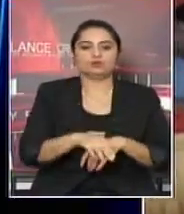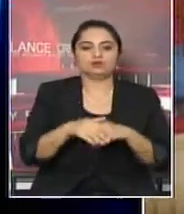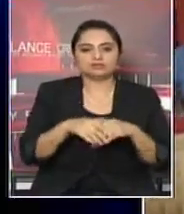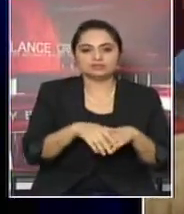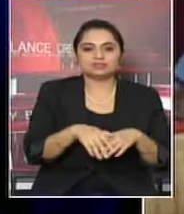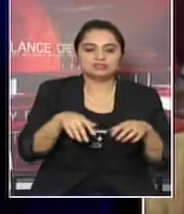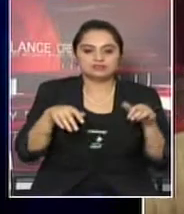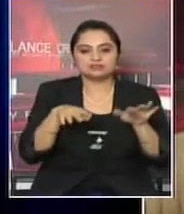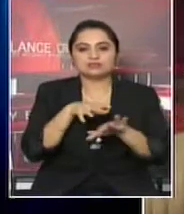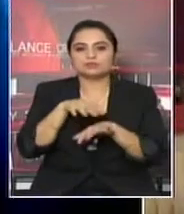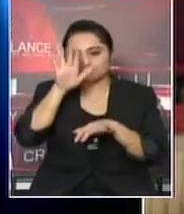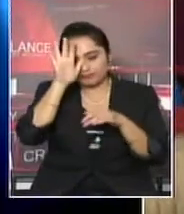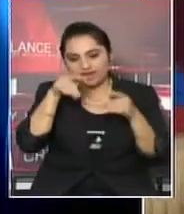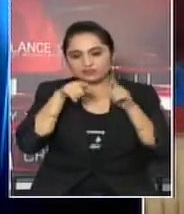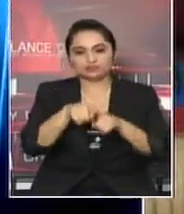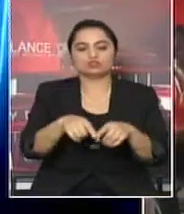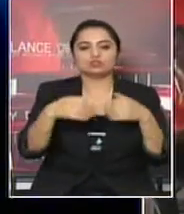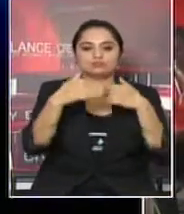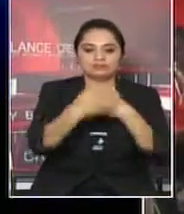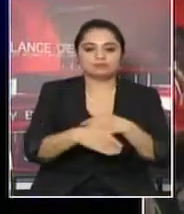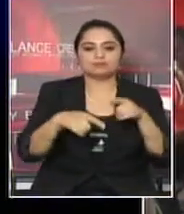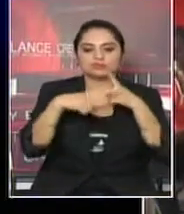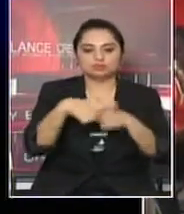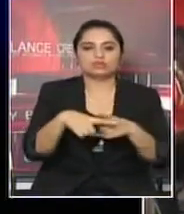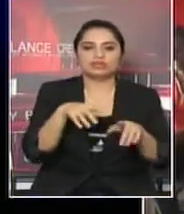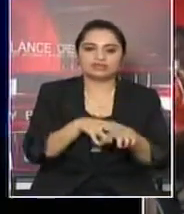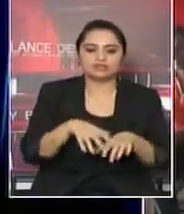कतिपय बुथहरू वर्षौँदेखि कब्जा गर्ने र